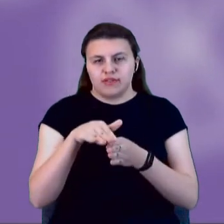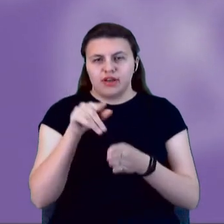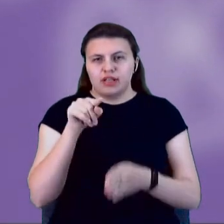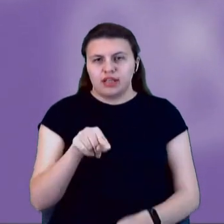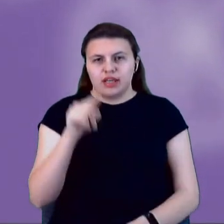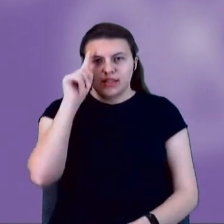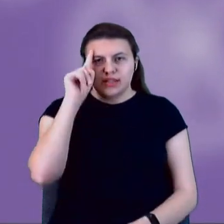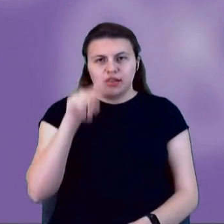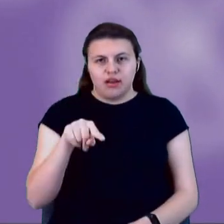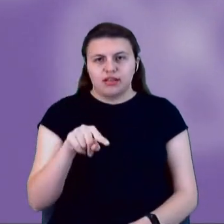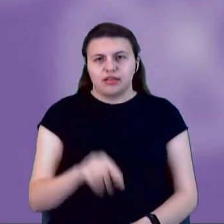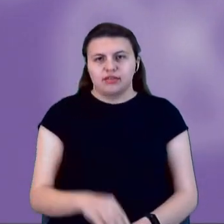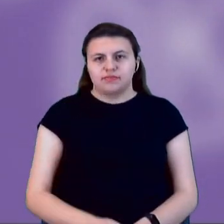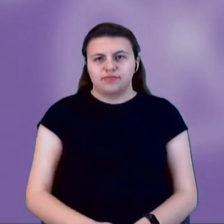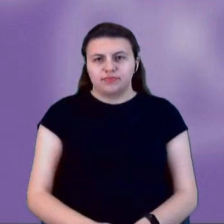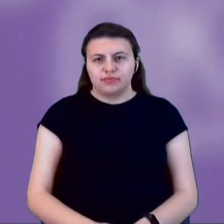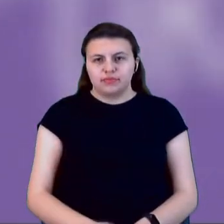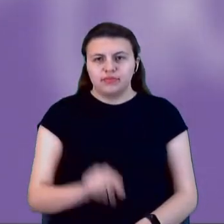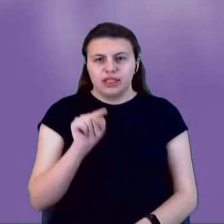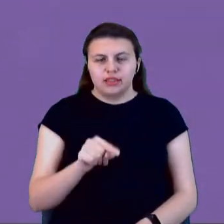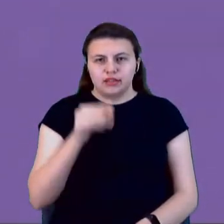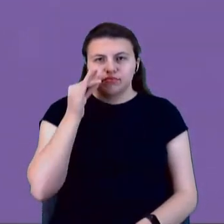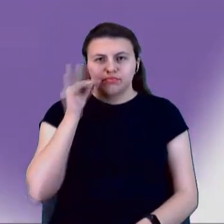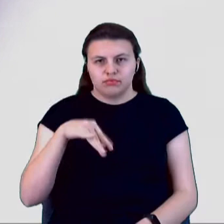знання, ті навики,